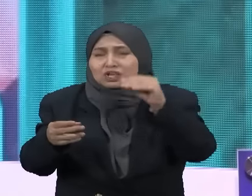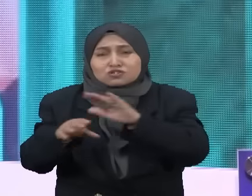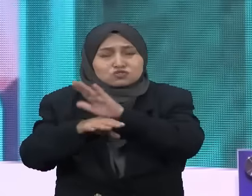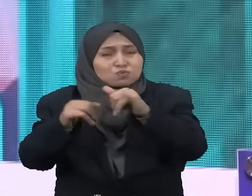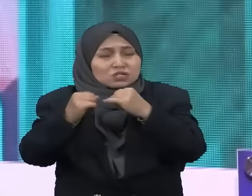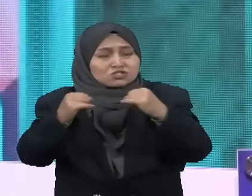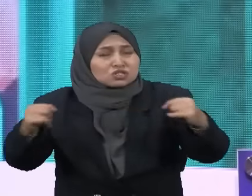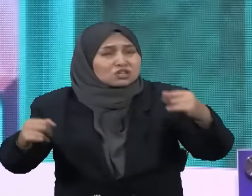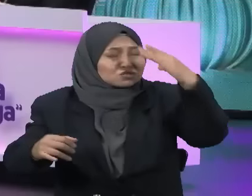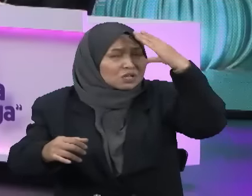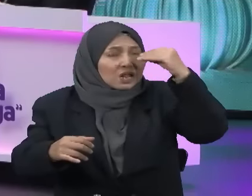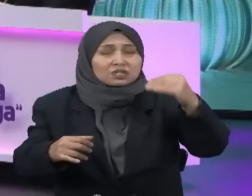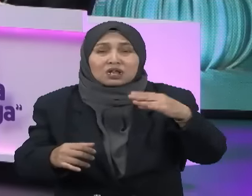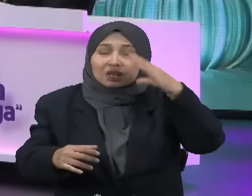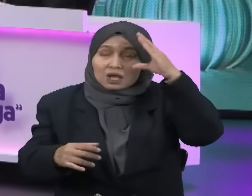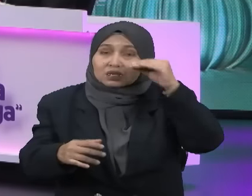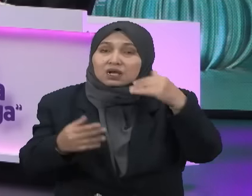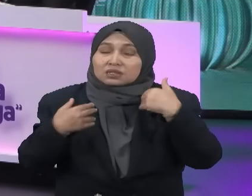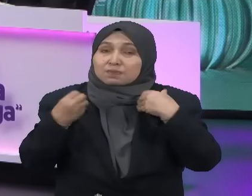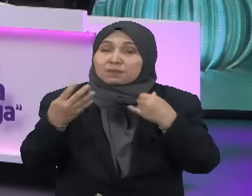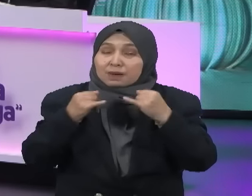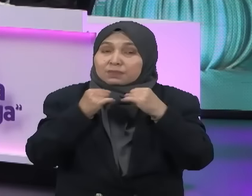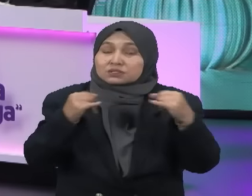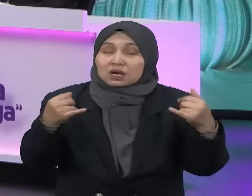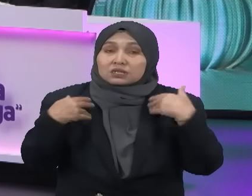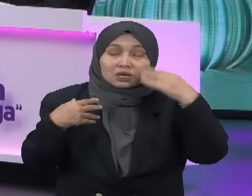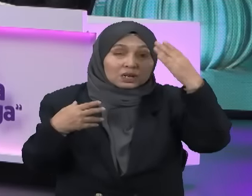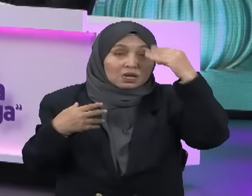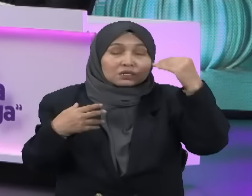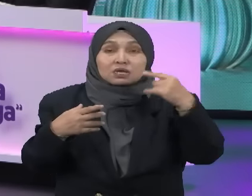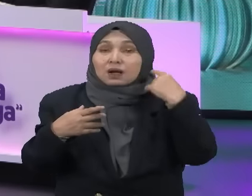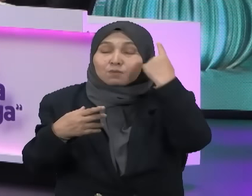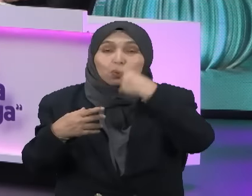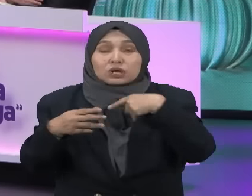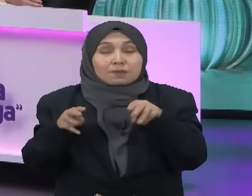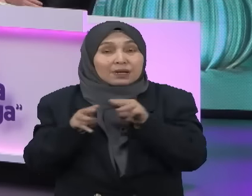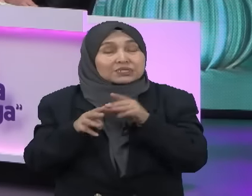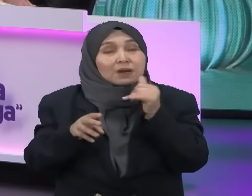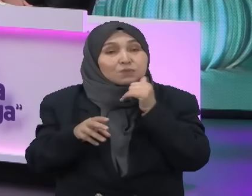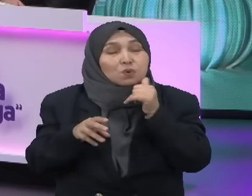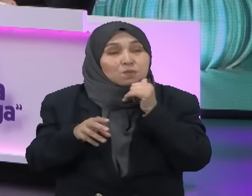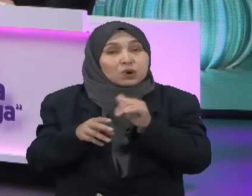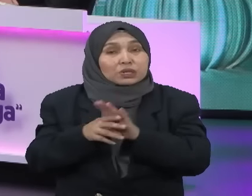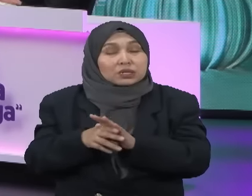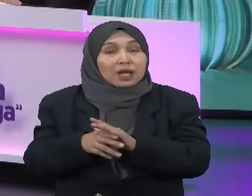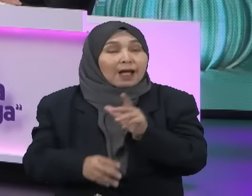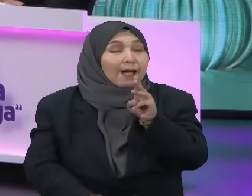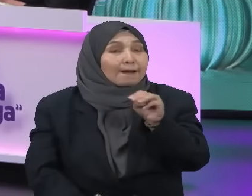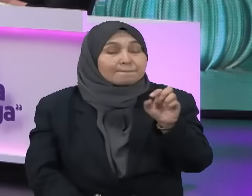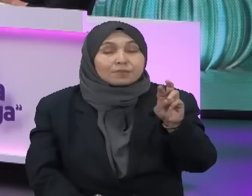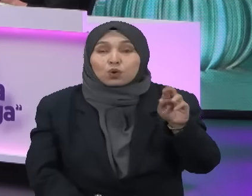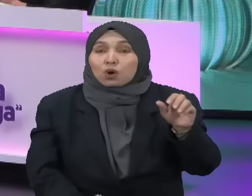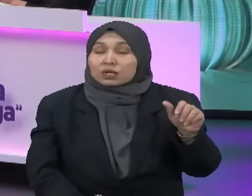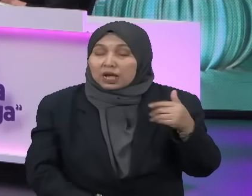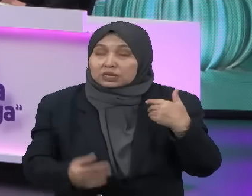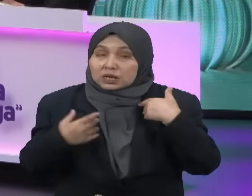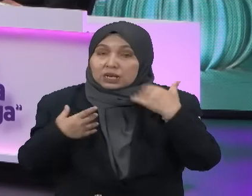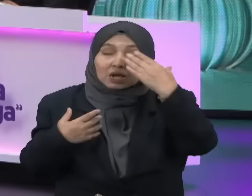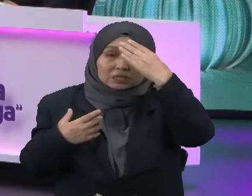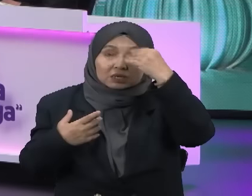lelaki. Baik, sebab lelaki ni Ustaz, dia ada beberapa jenis. Ada lelaki yang kadang-kadang muka dia macam perempuan. Kita panggil dia sebagai amrat. Kan? Ada lelaki